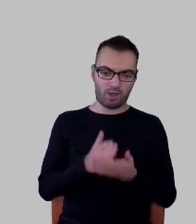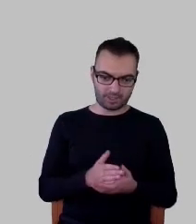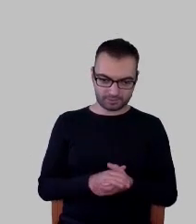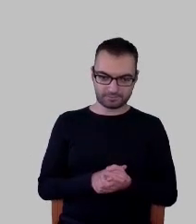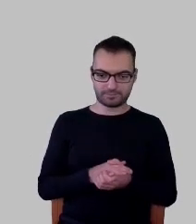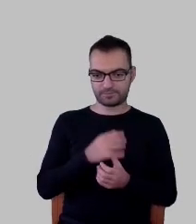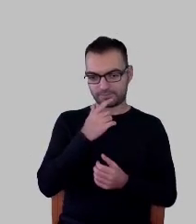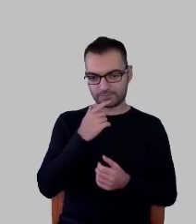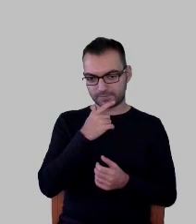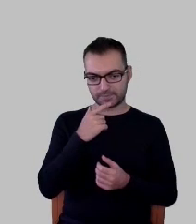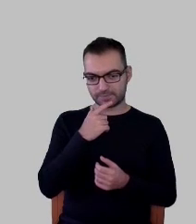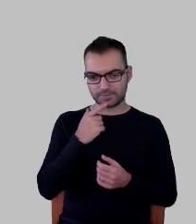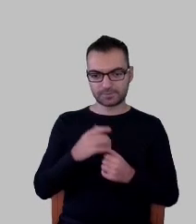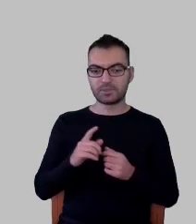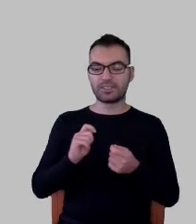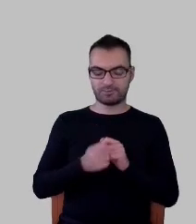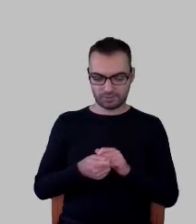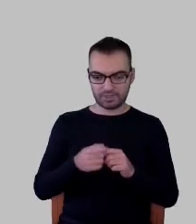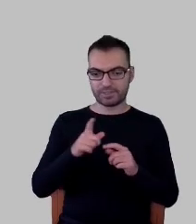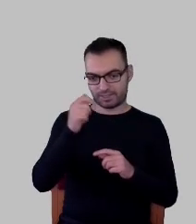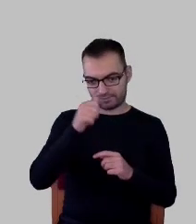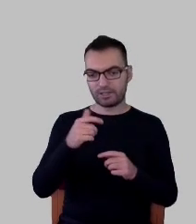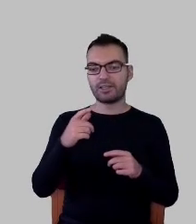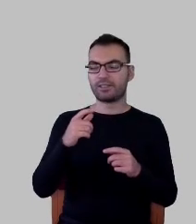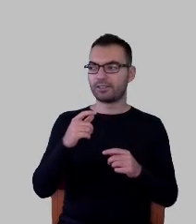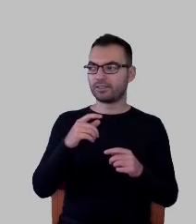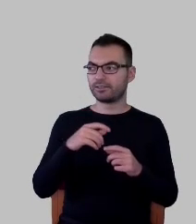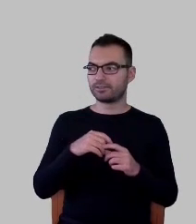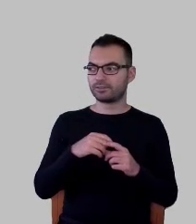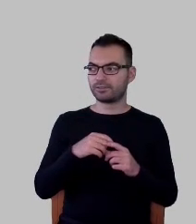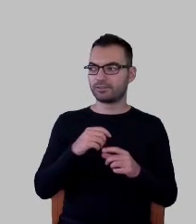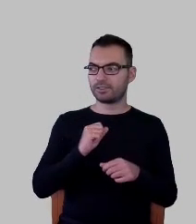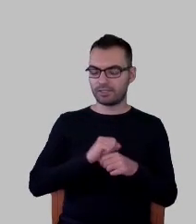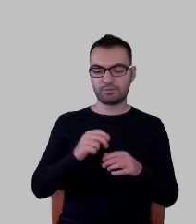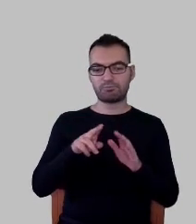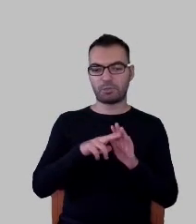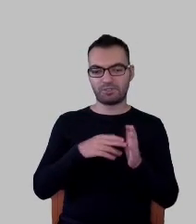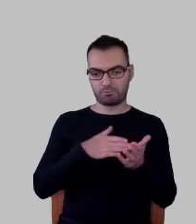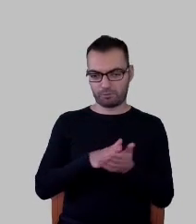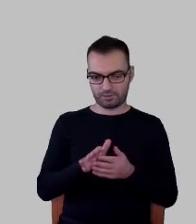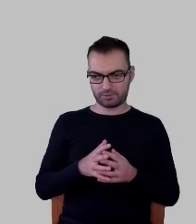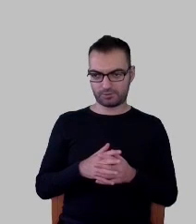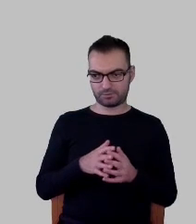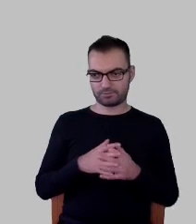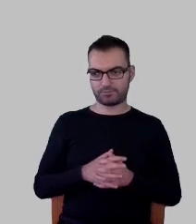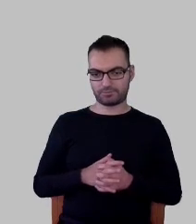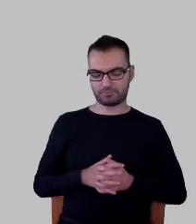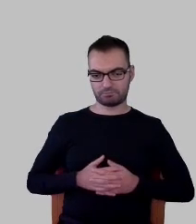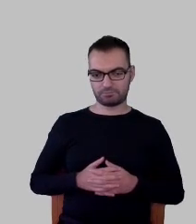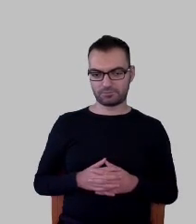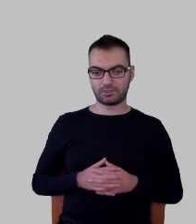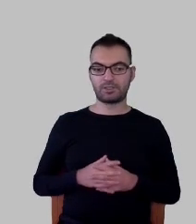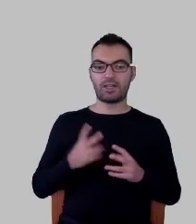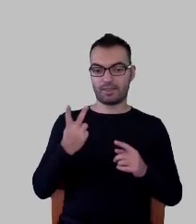wydane na podstawie ustawy o systemie oświaty. Taka możliwość została przewidziana w przepisach wprowadzających. 2